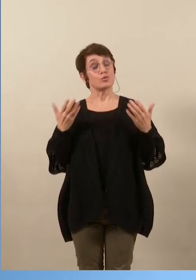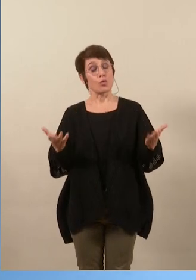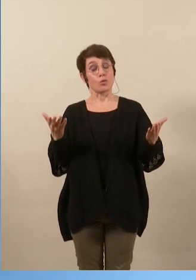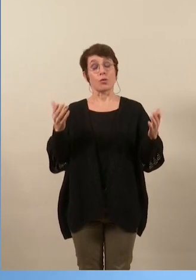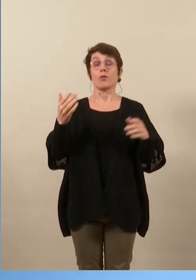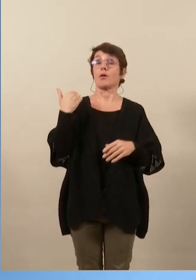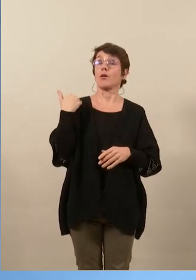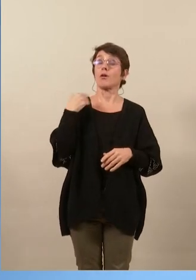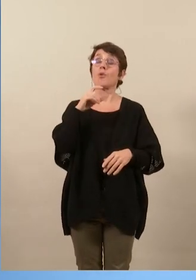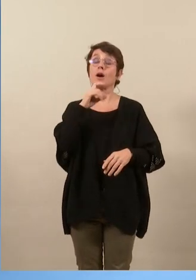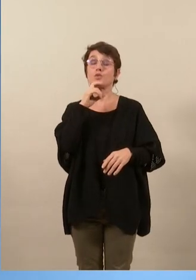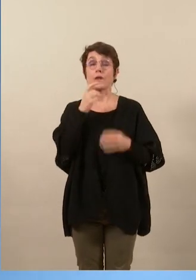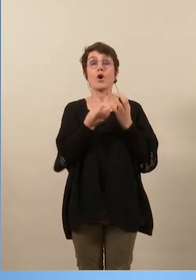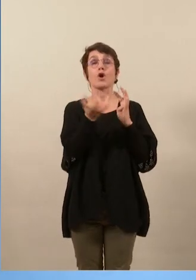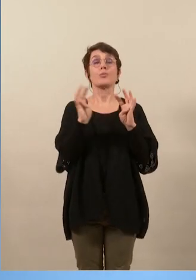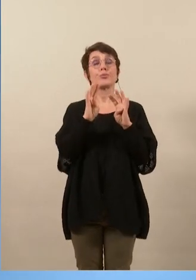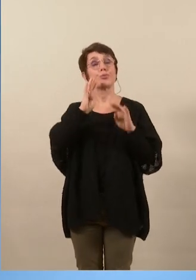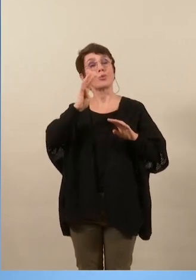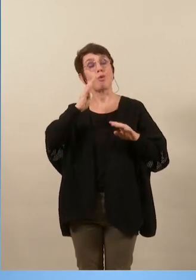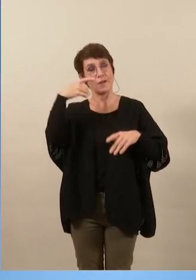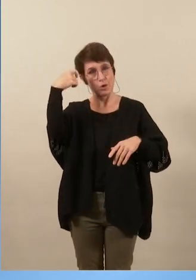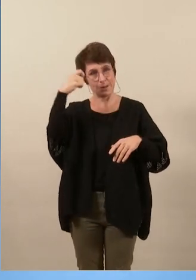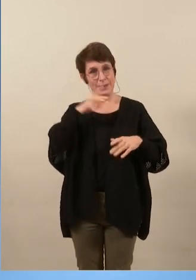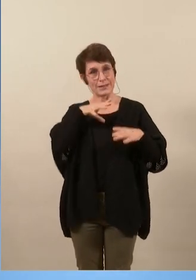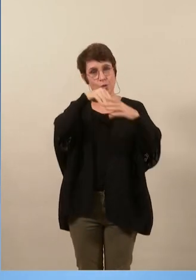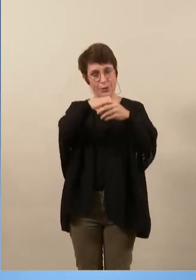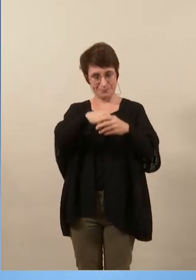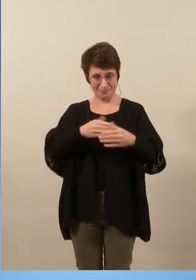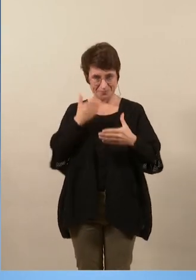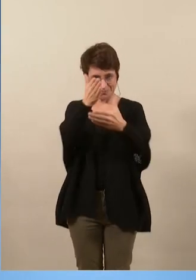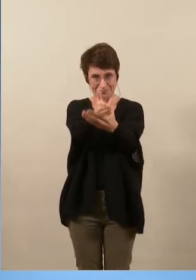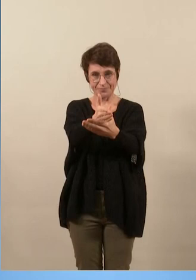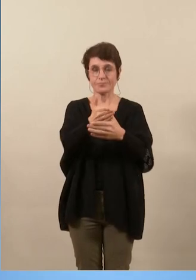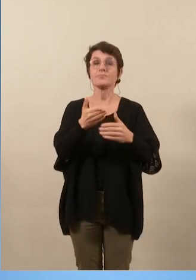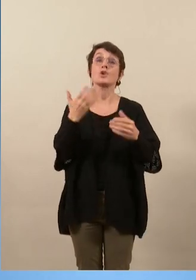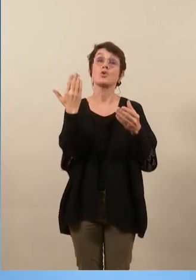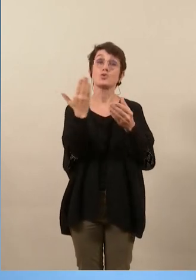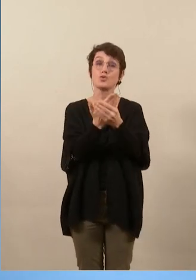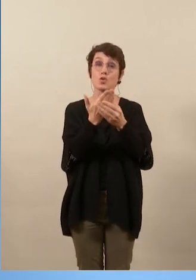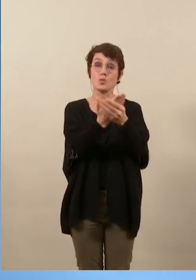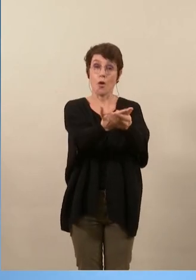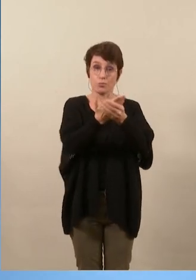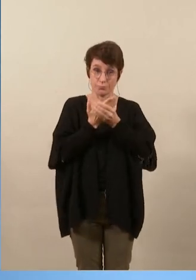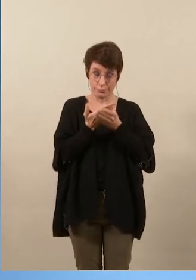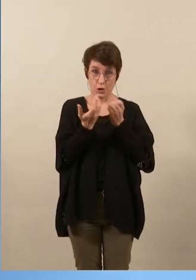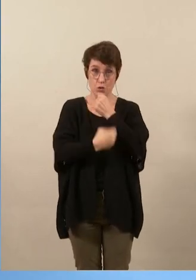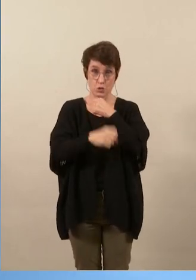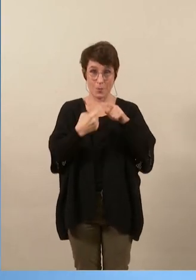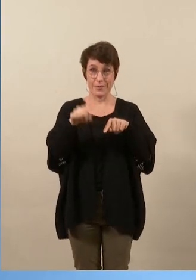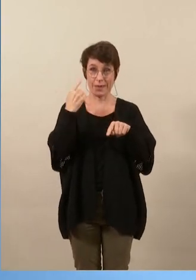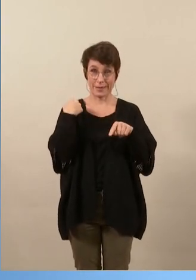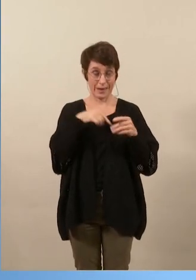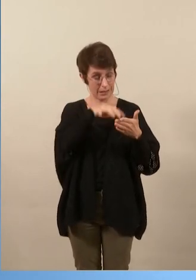l'heure à la Conférence des Présidents euh la réalité en fait du document qui nous a été présenté la semaine dernière c'était